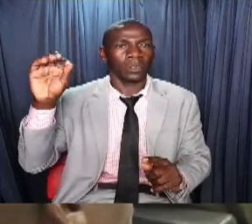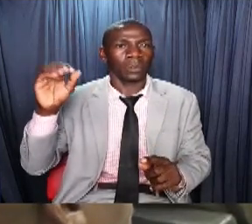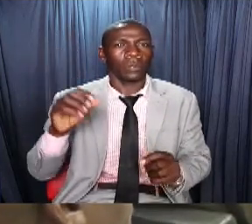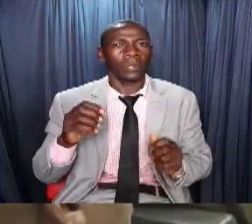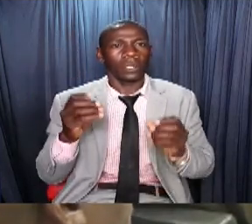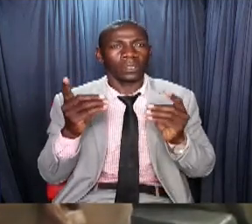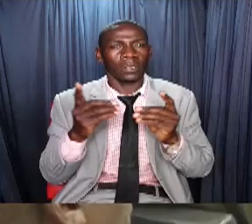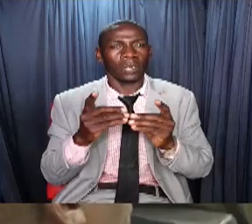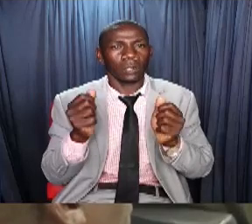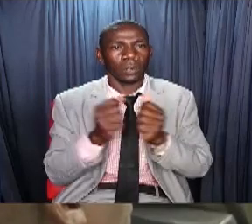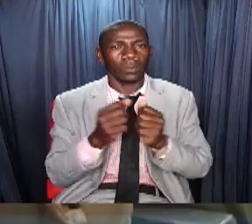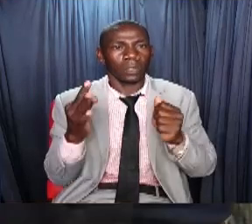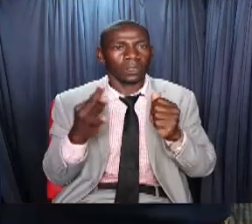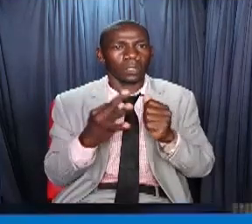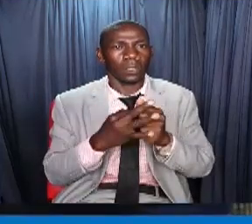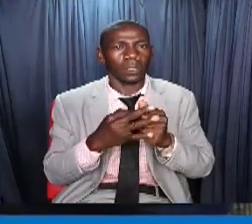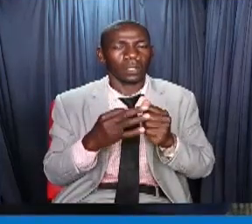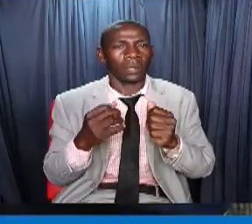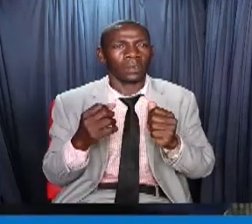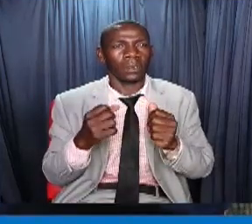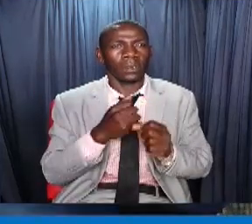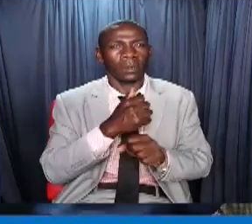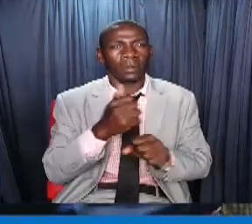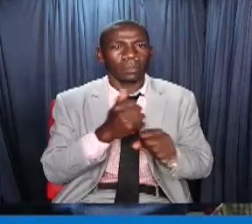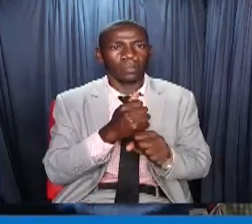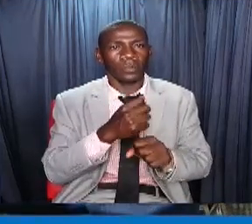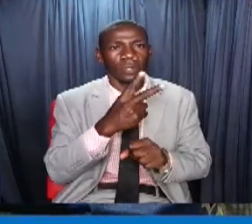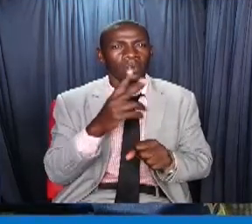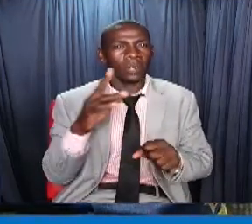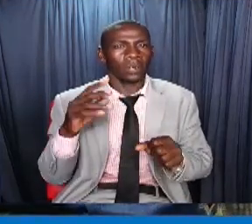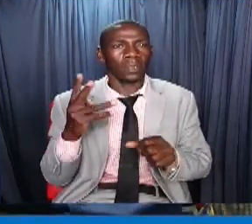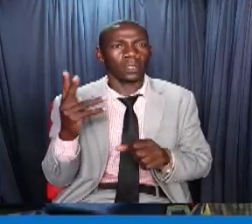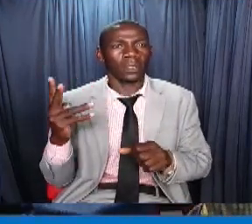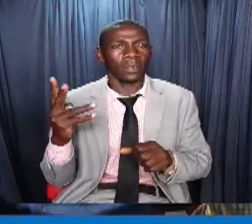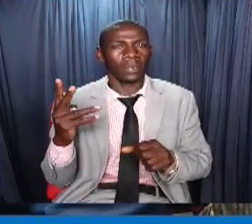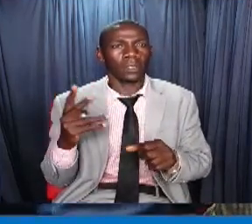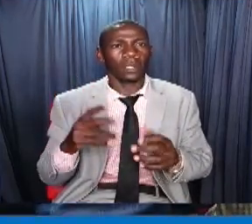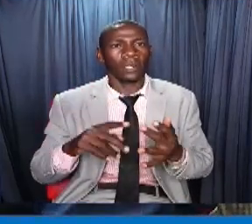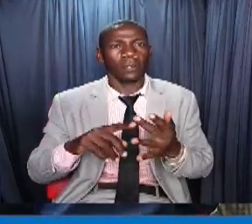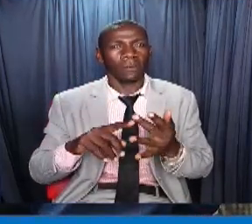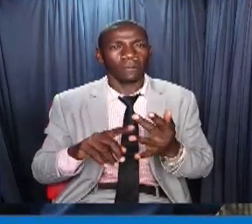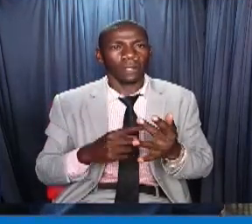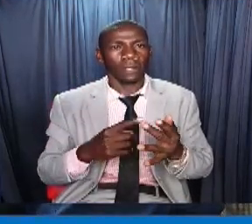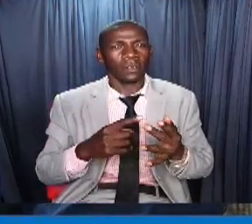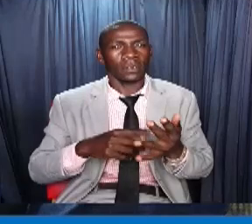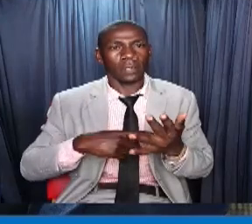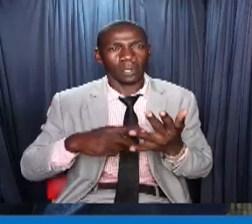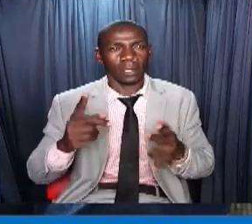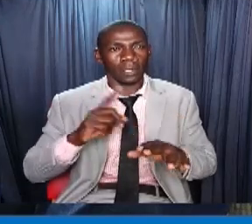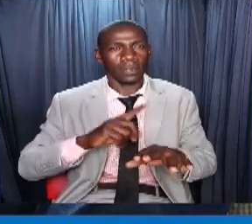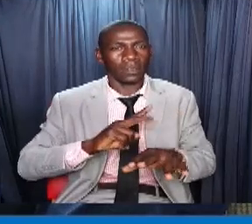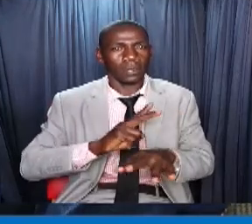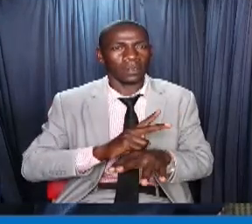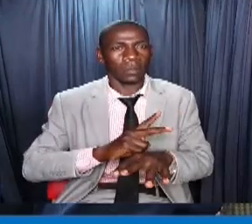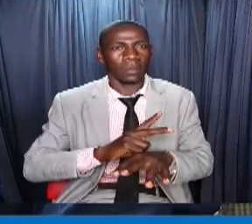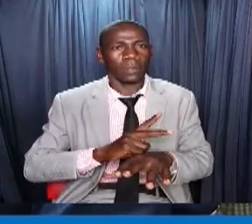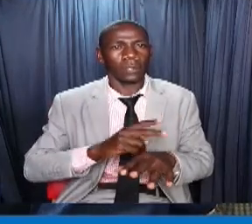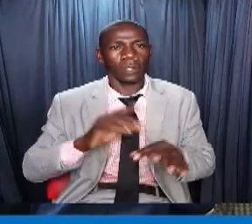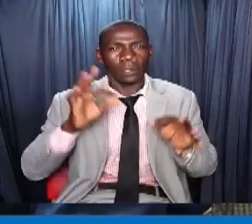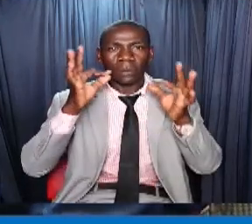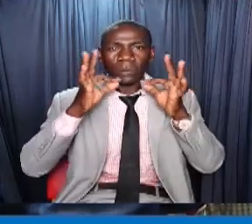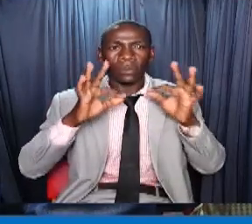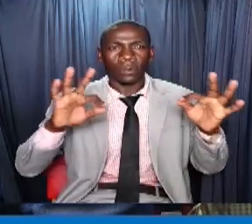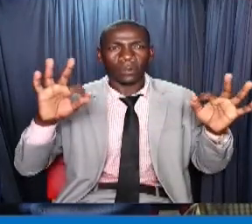tarehe 18 mwezi wa 8 mwaka wa 2024. Hii ni mara ya pili tunaitangaza ndoa baina ya